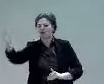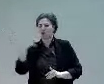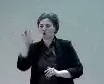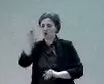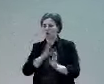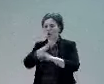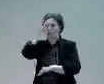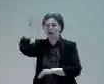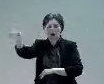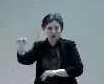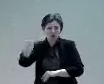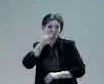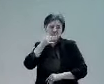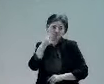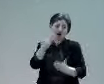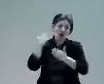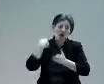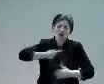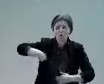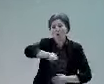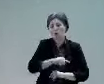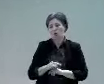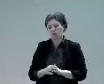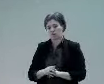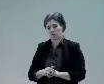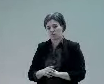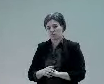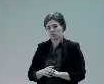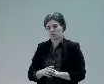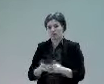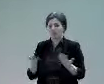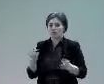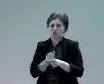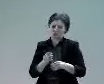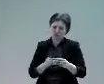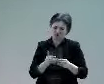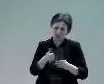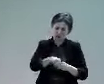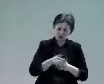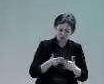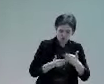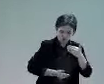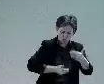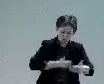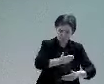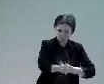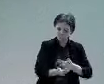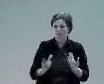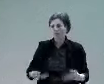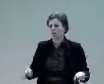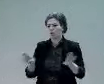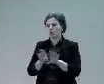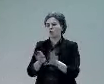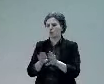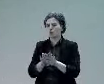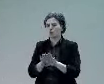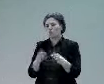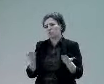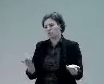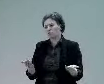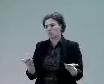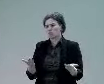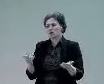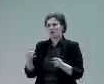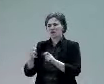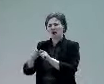abbiamo un'enorme responsabilità su quello che possiamo ancora fare. E chiudo dicendo: il consenso ancora forte del discorso